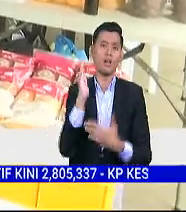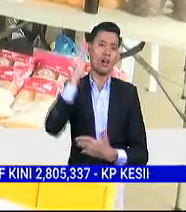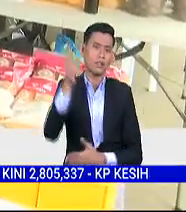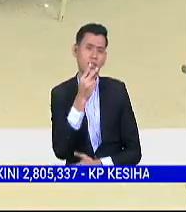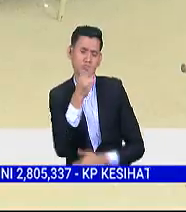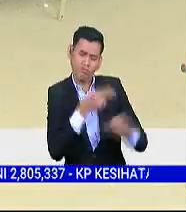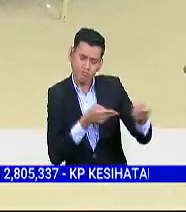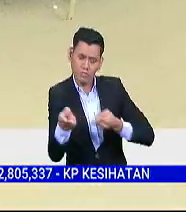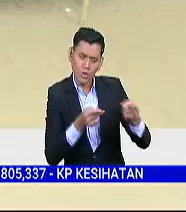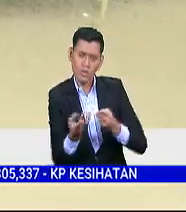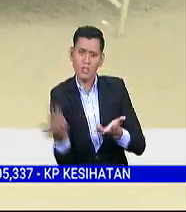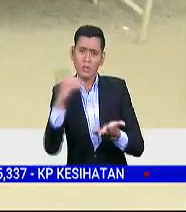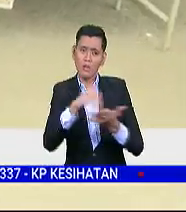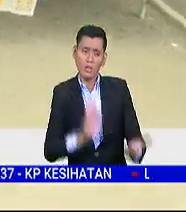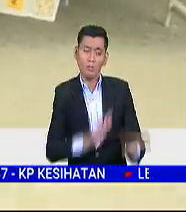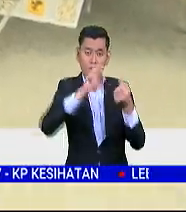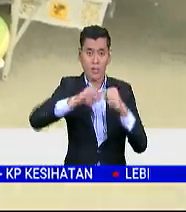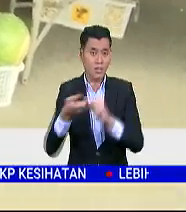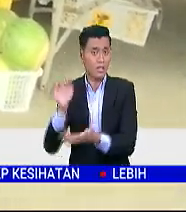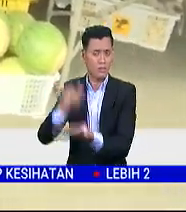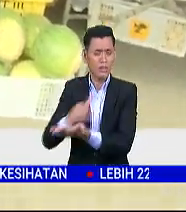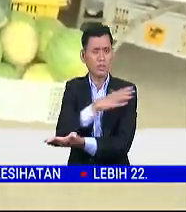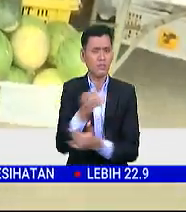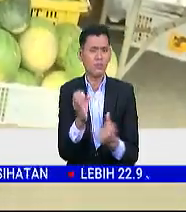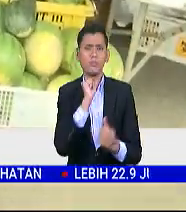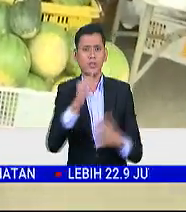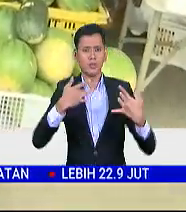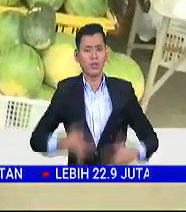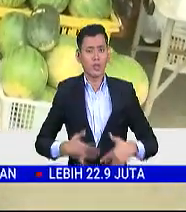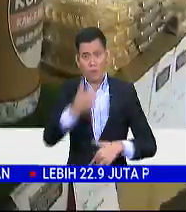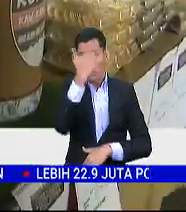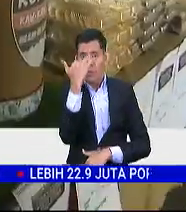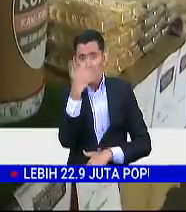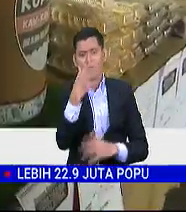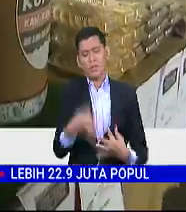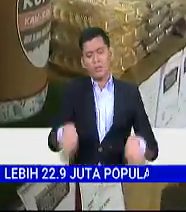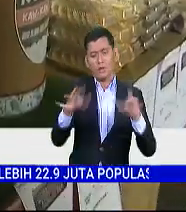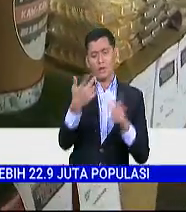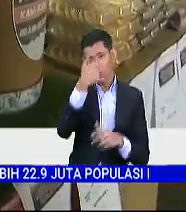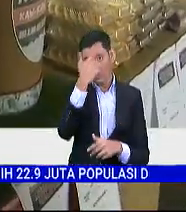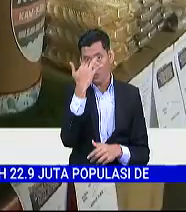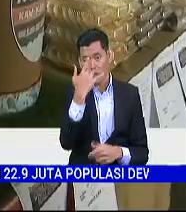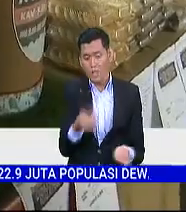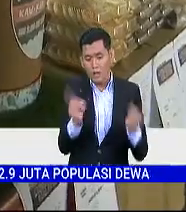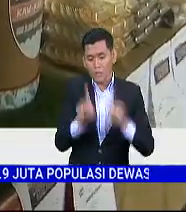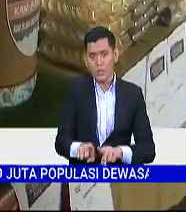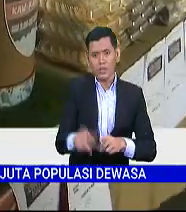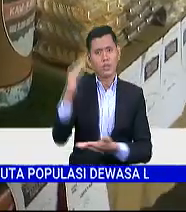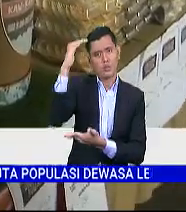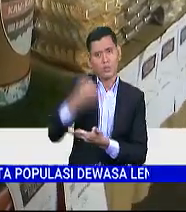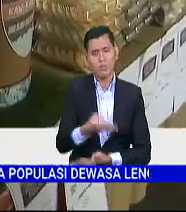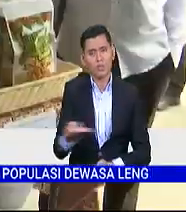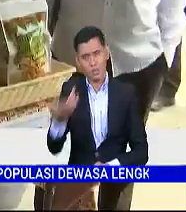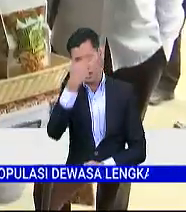akan berusaha menangani masalah berkenaan. Beliau tidak menafikan antara faktor utama kekurangan bekalan termasuk minyak